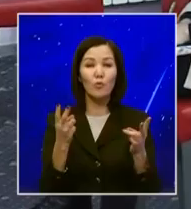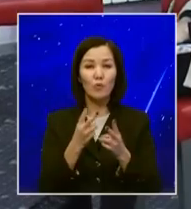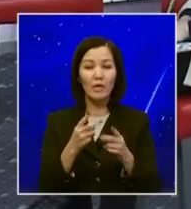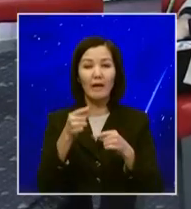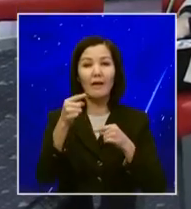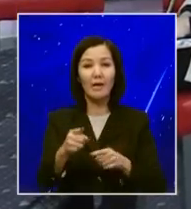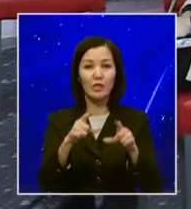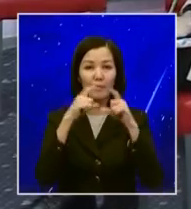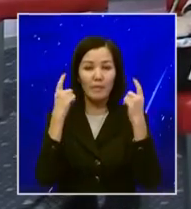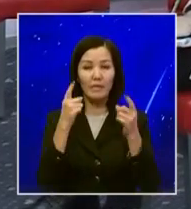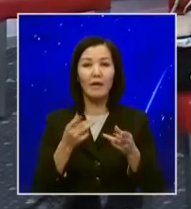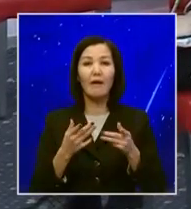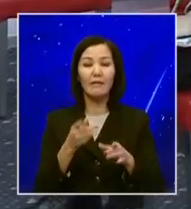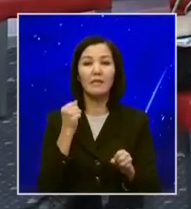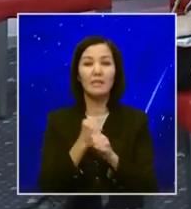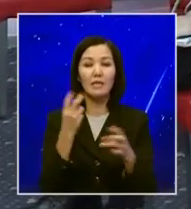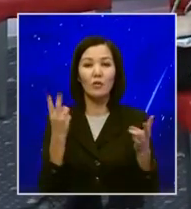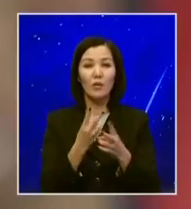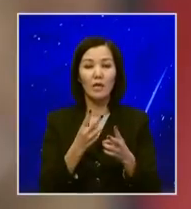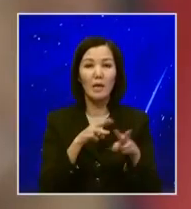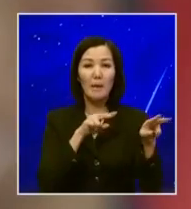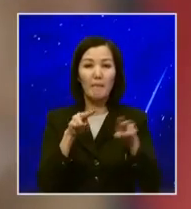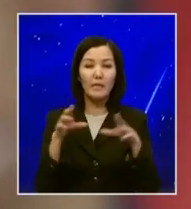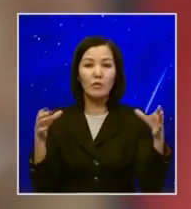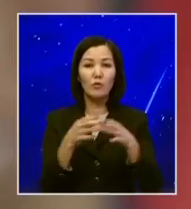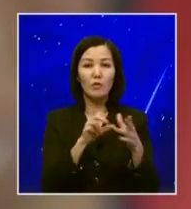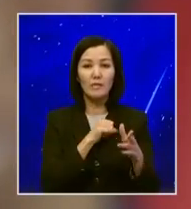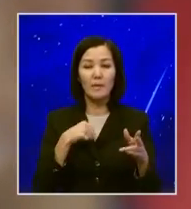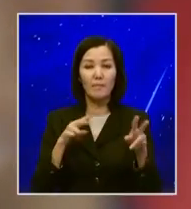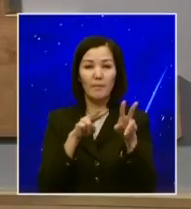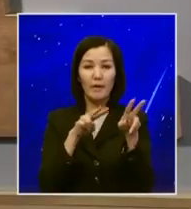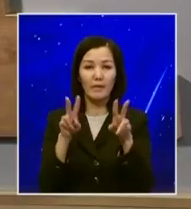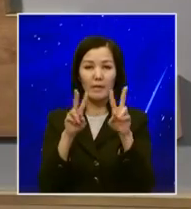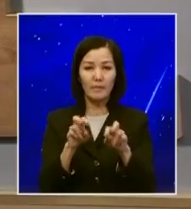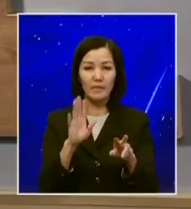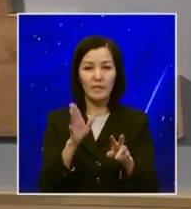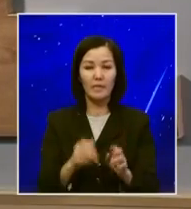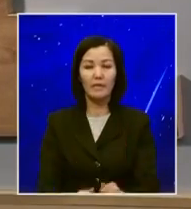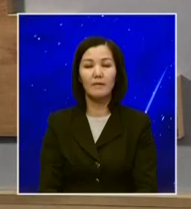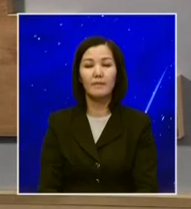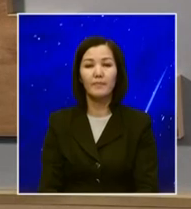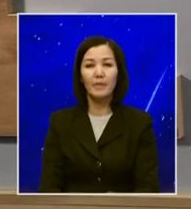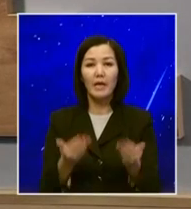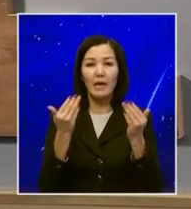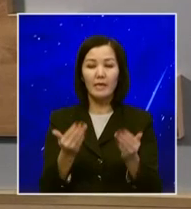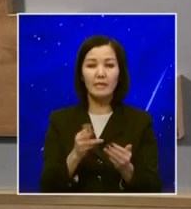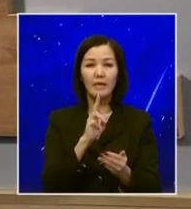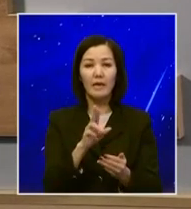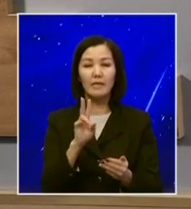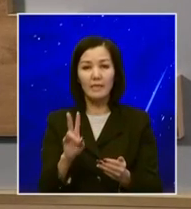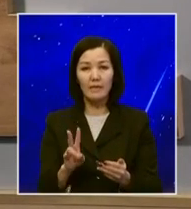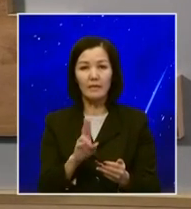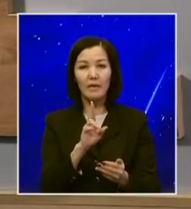Арақашықтық, бетперде талабы қатаң. Сақталуын мониторинг тобы тікелей қадағалайды. Көріп отырғандай, Қазан, қараша,